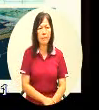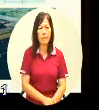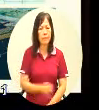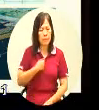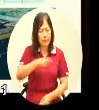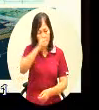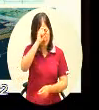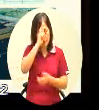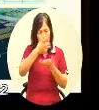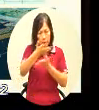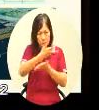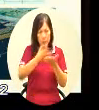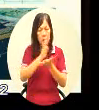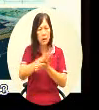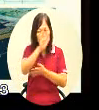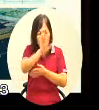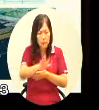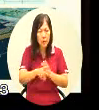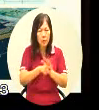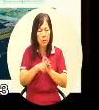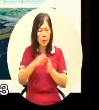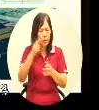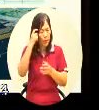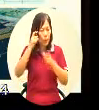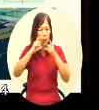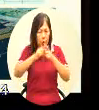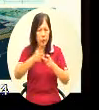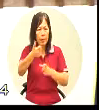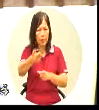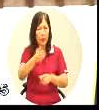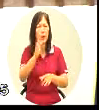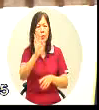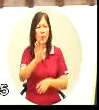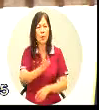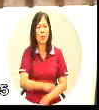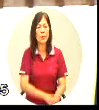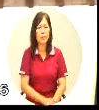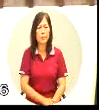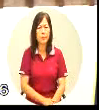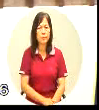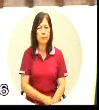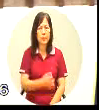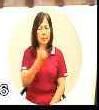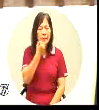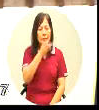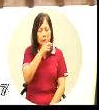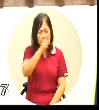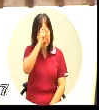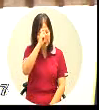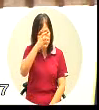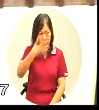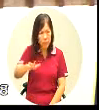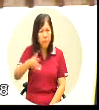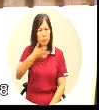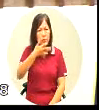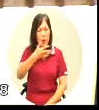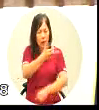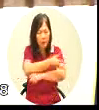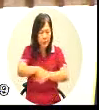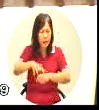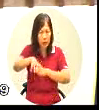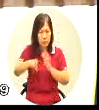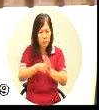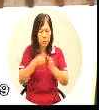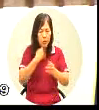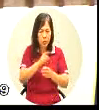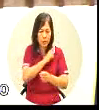样协调的结果当中会有一个很好的答案。我希望海洋局这边 能够主动介入